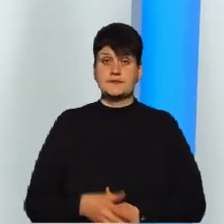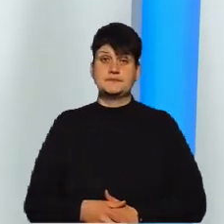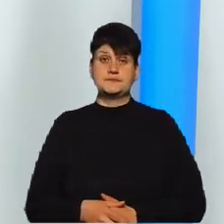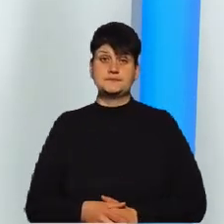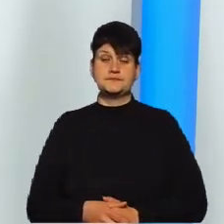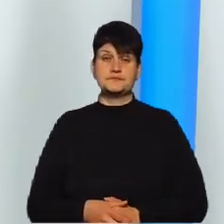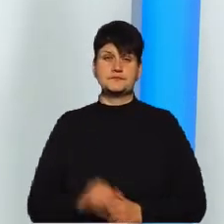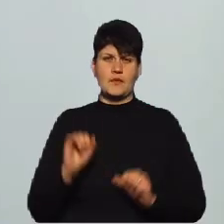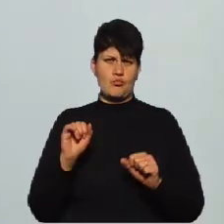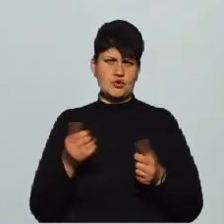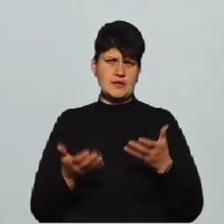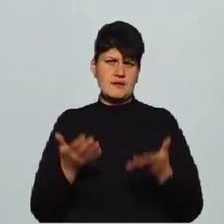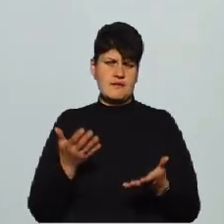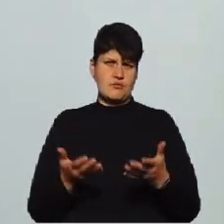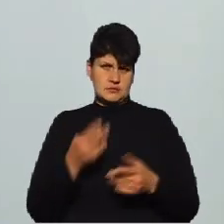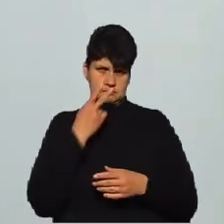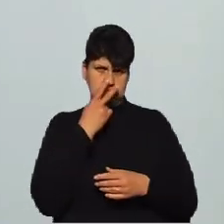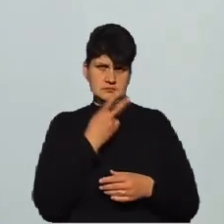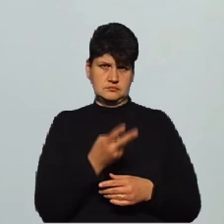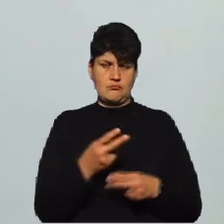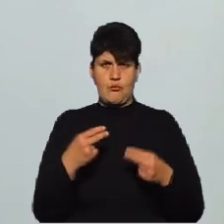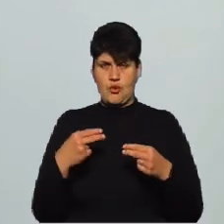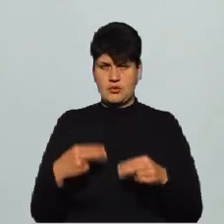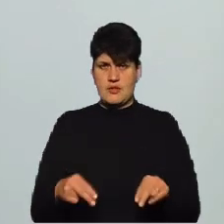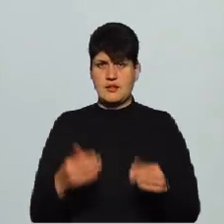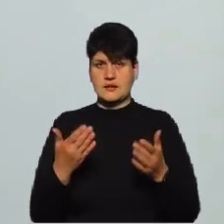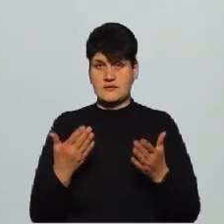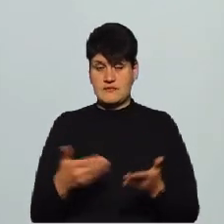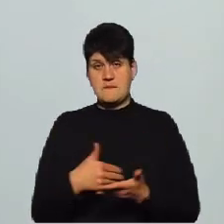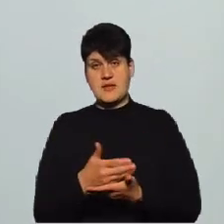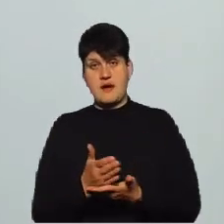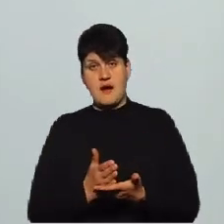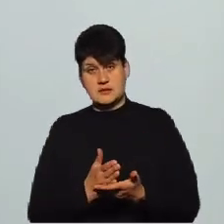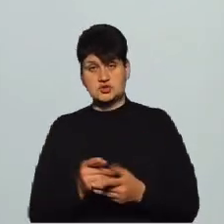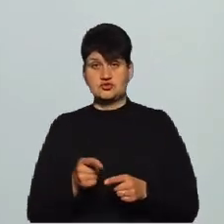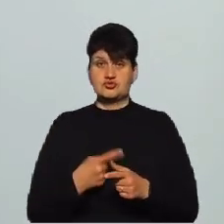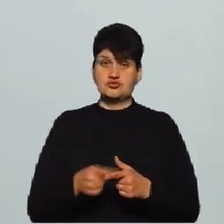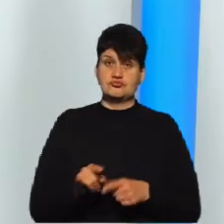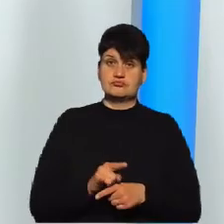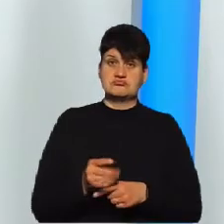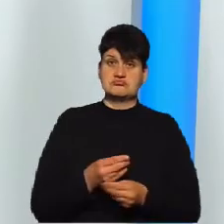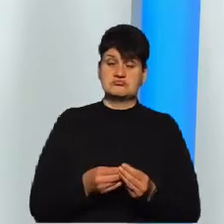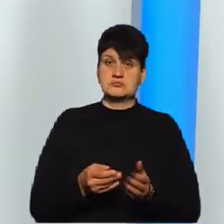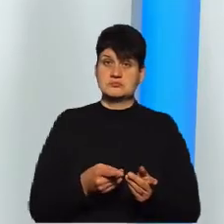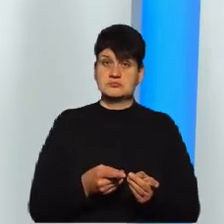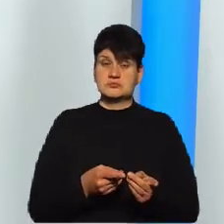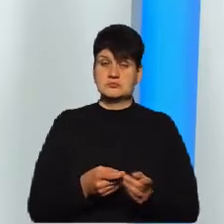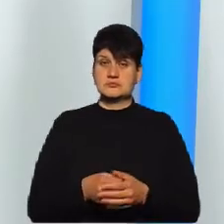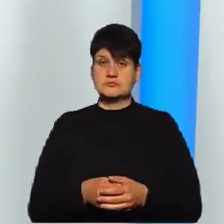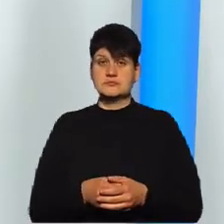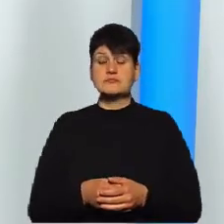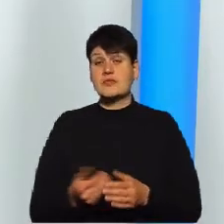визначити, може, візуально продали вам якісний продукт чи підробку? Дивіться, знову ж таки,